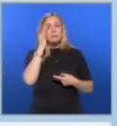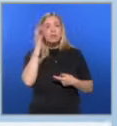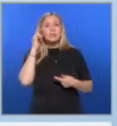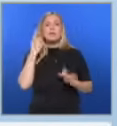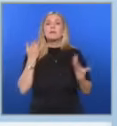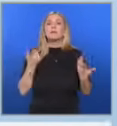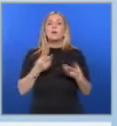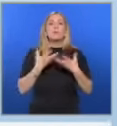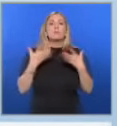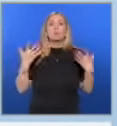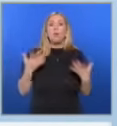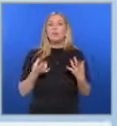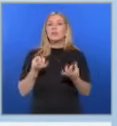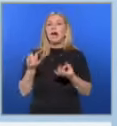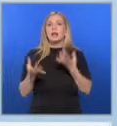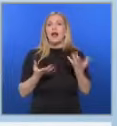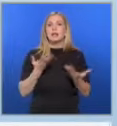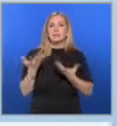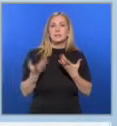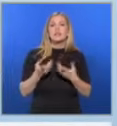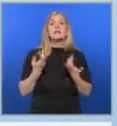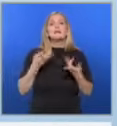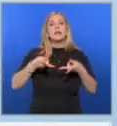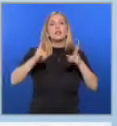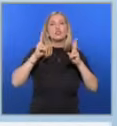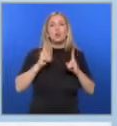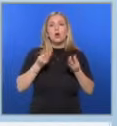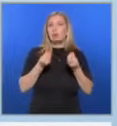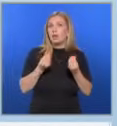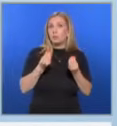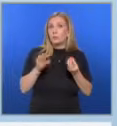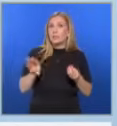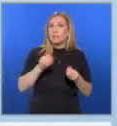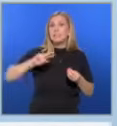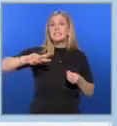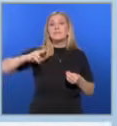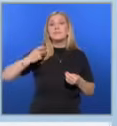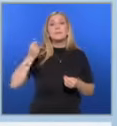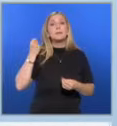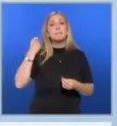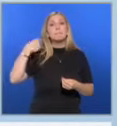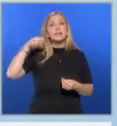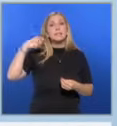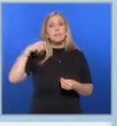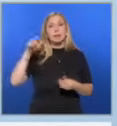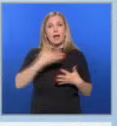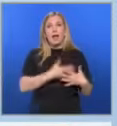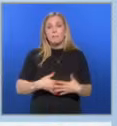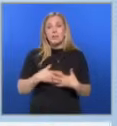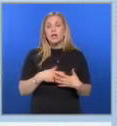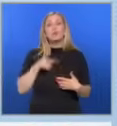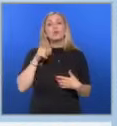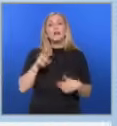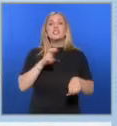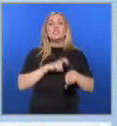огромните таланти на много други, реших, че човекът, който е най-подходящ да заеме позицията на вице-президент на Съединените щати, е